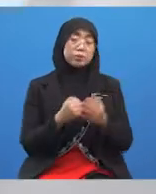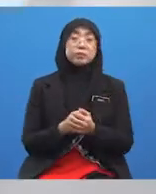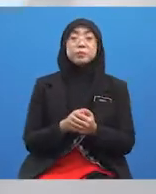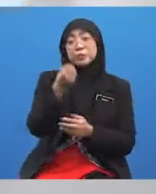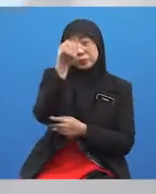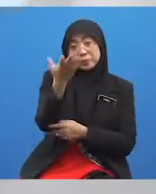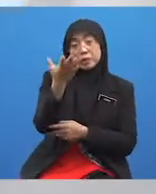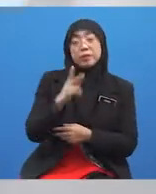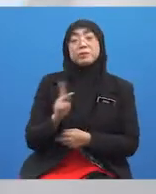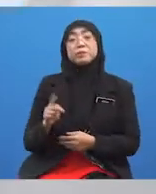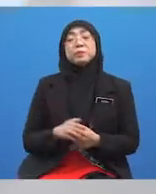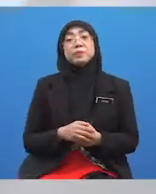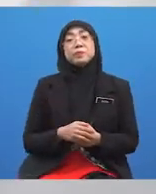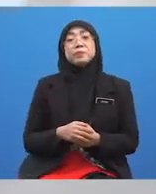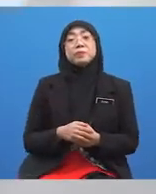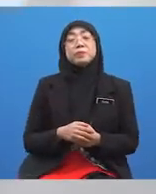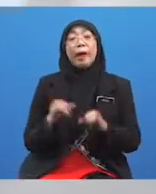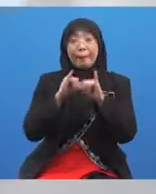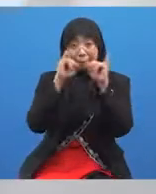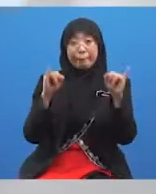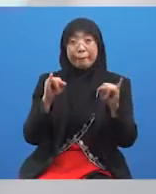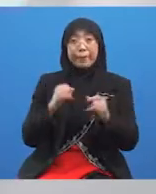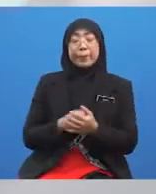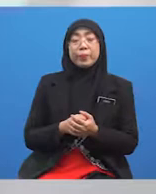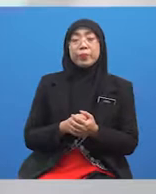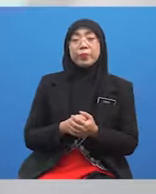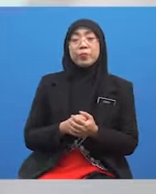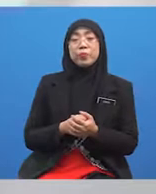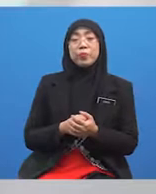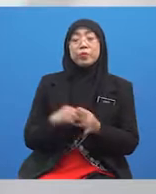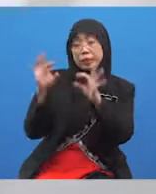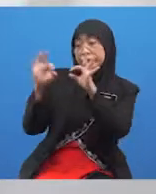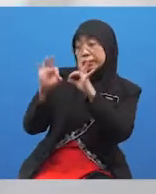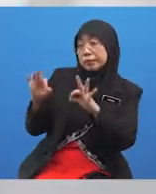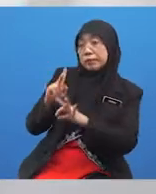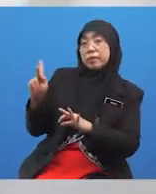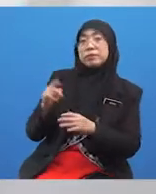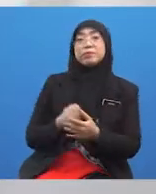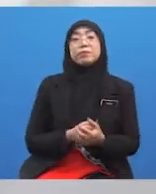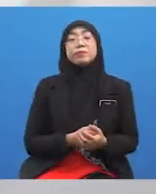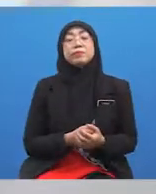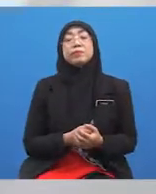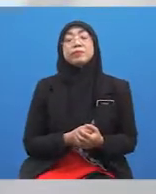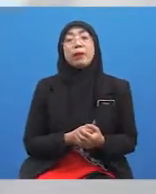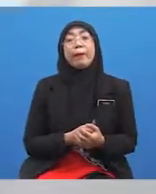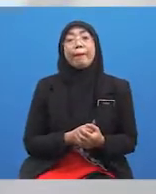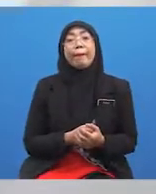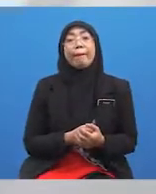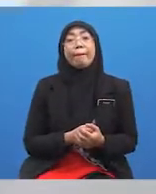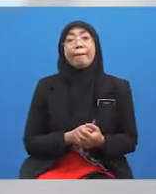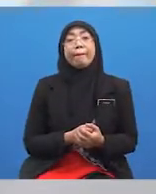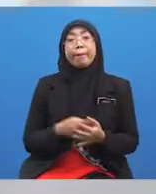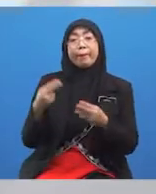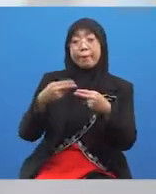fakta. Kata tugas jelaskan dan terangkan, wajib ada fakta dan huraian. Kata tugas